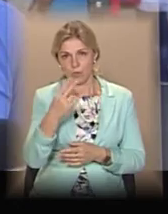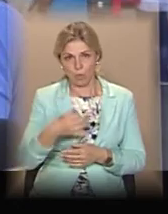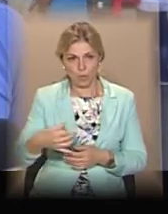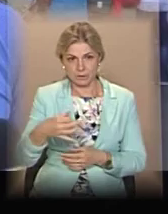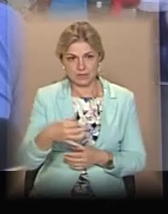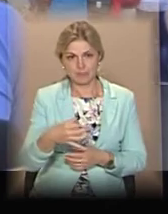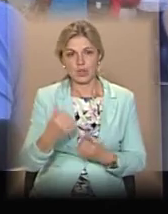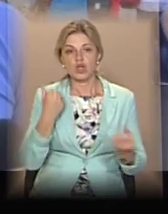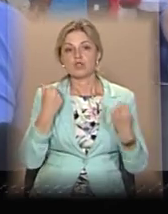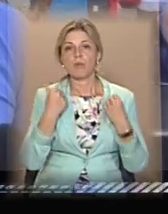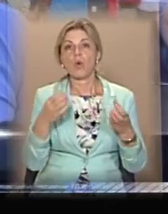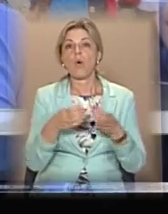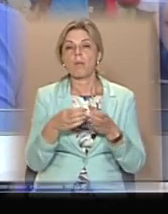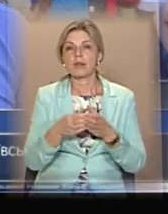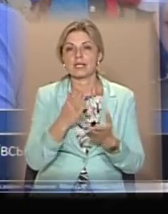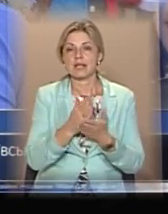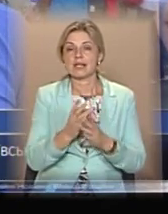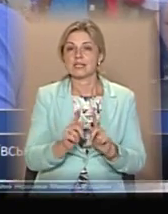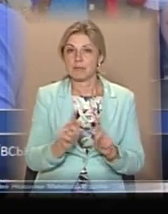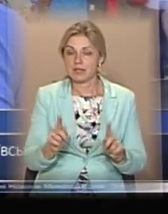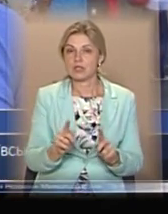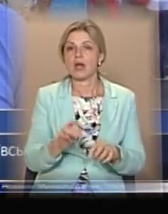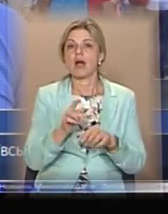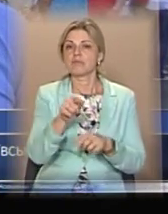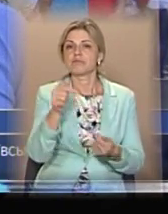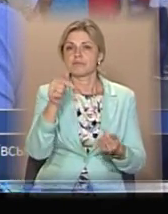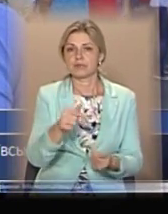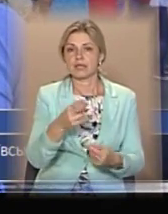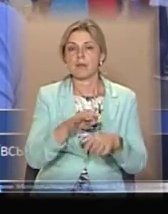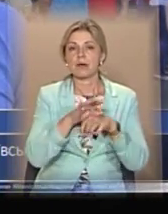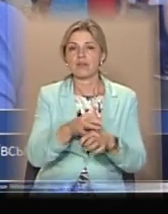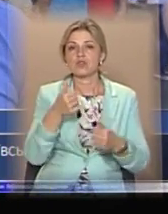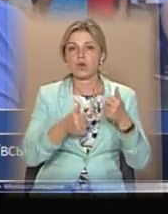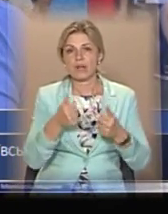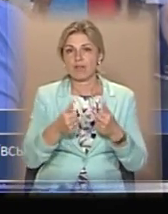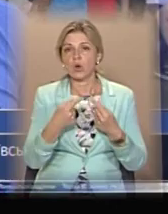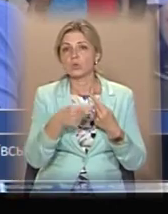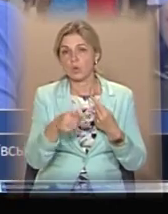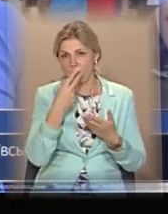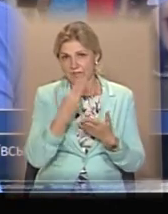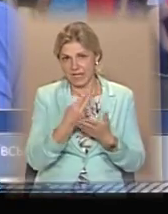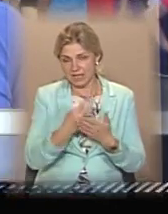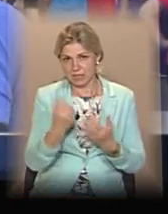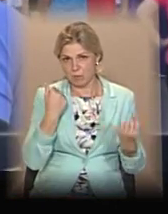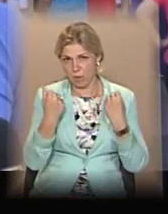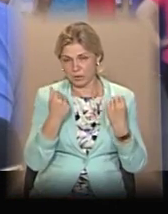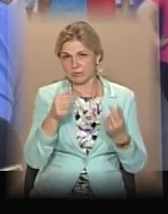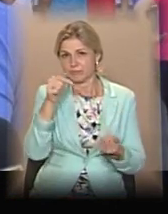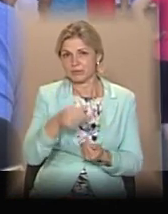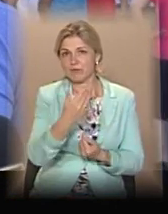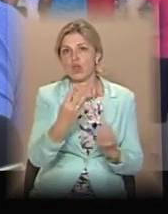Хоча спорткомплекс є специфічним, він призначений для проведення соревновань в інших видах спорту, пожарно-прикладних,